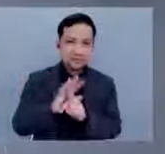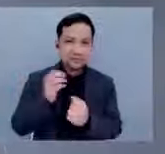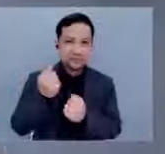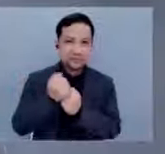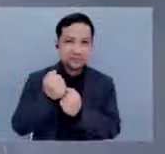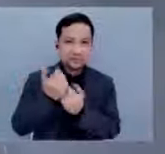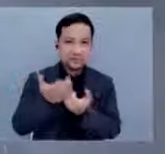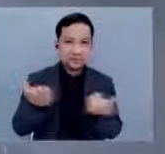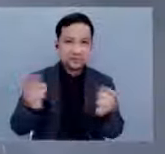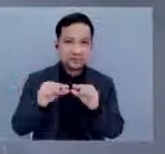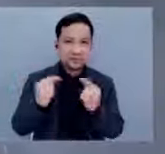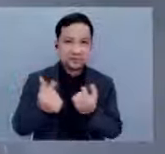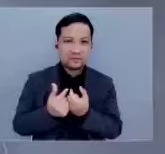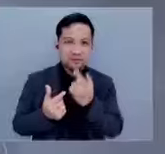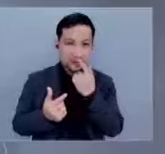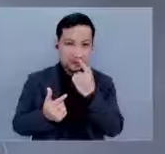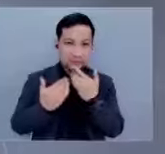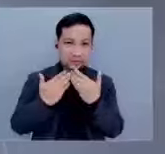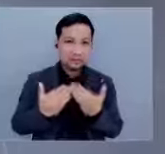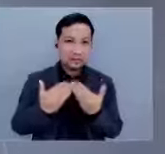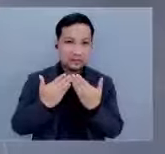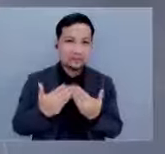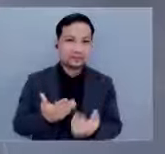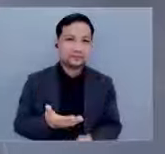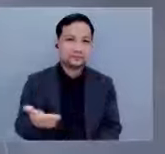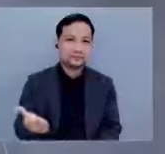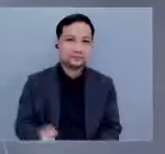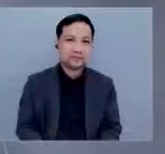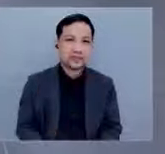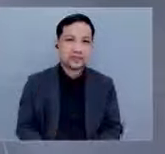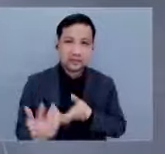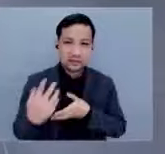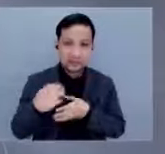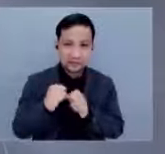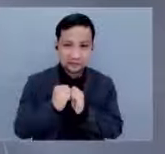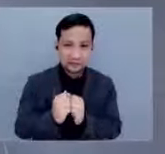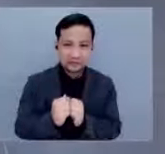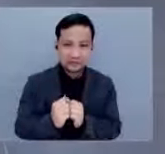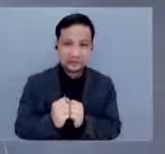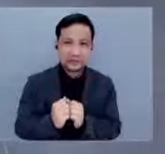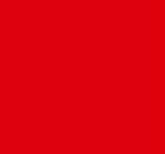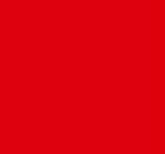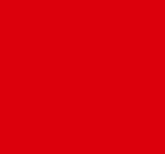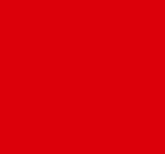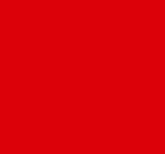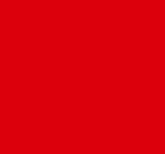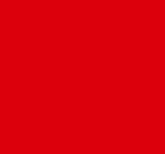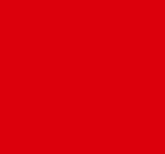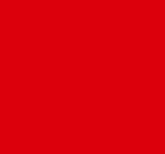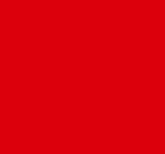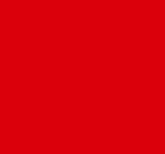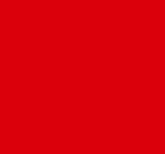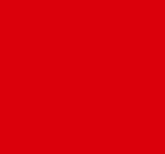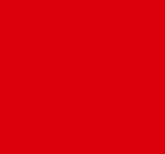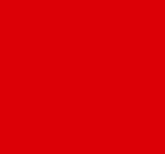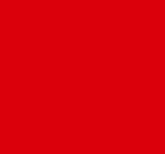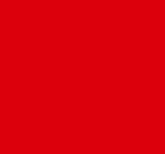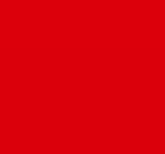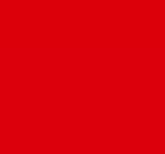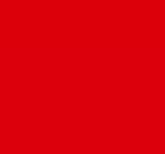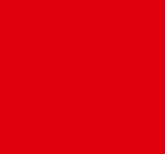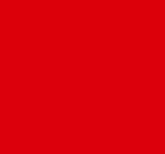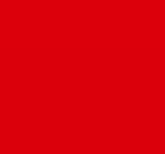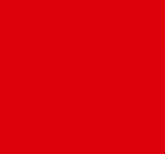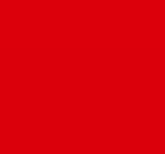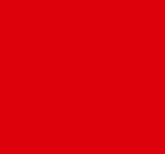Tulad ninyo. Maraming maraming salamat. Sana makapag-uwi. Maraming salamat, Exploders Extreme. Mga kapatid, Chiki Roa